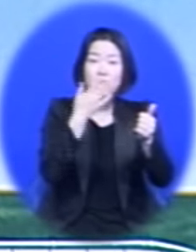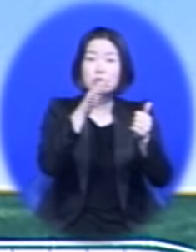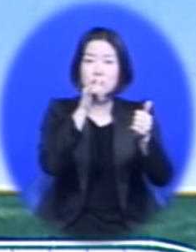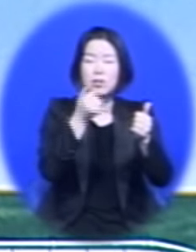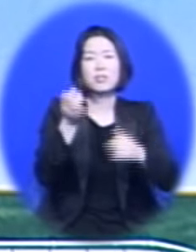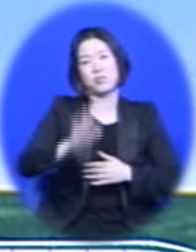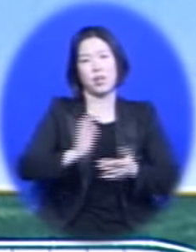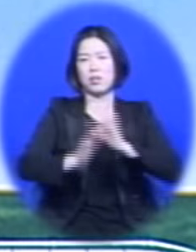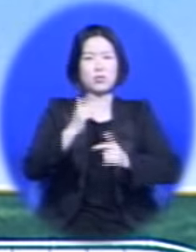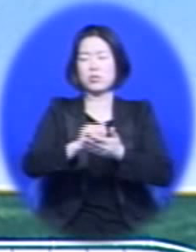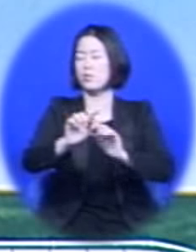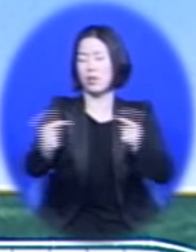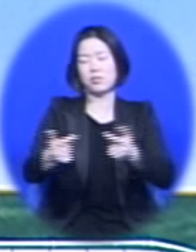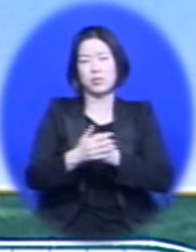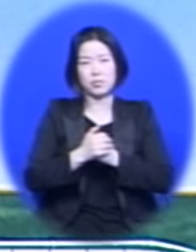안 하셨어요.